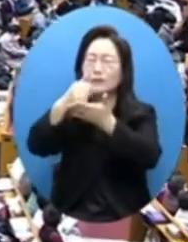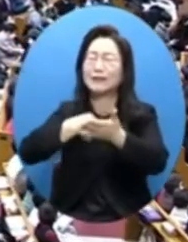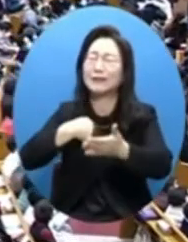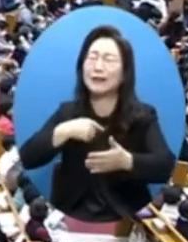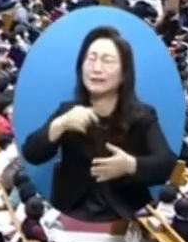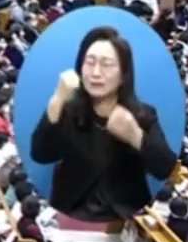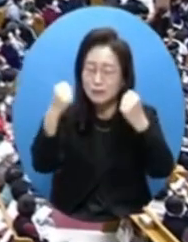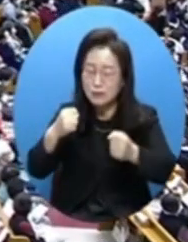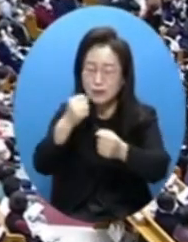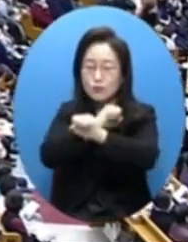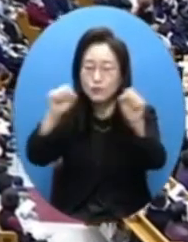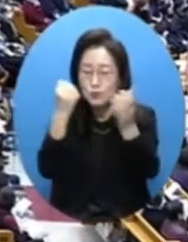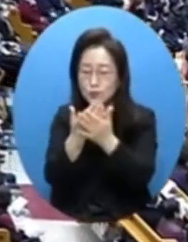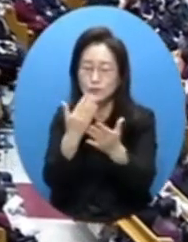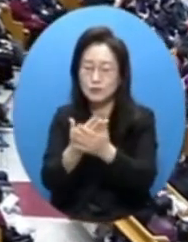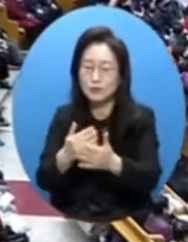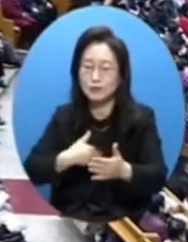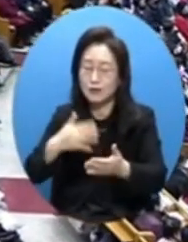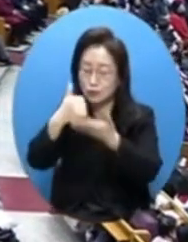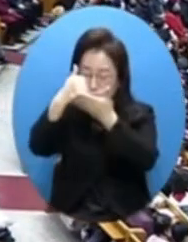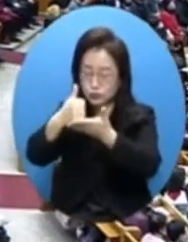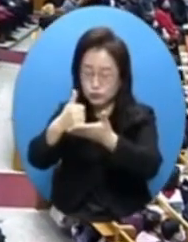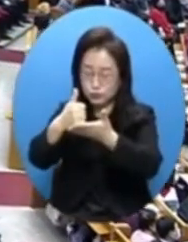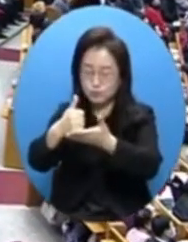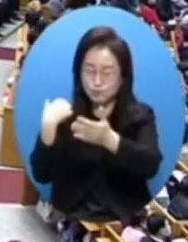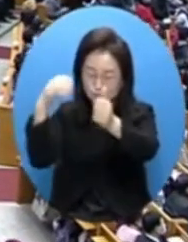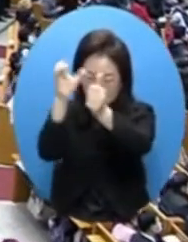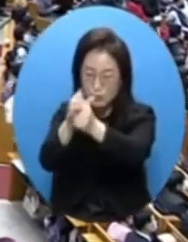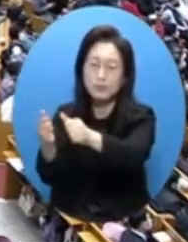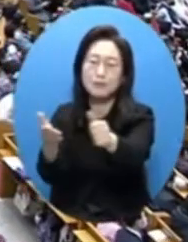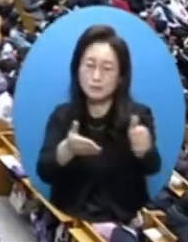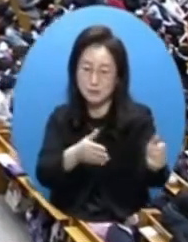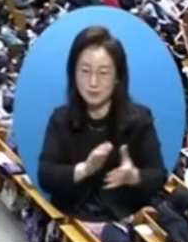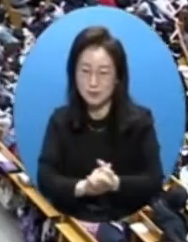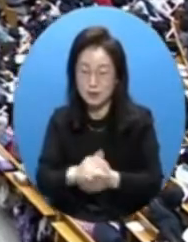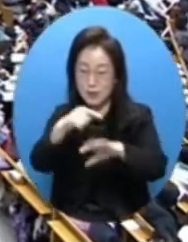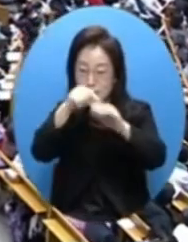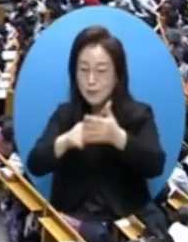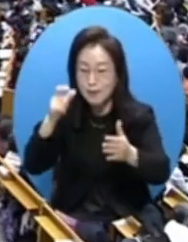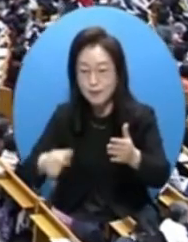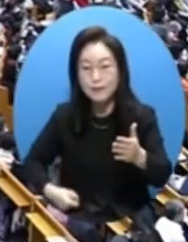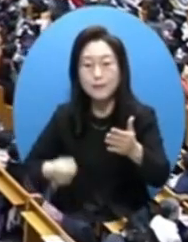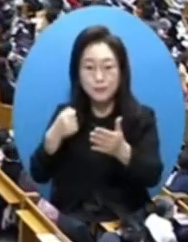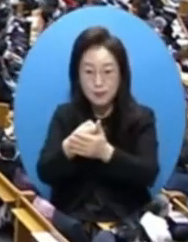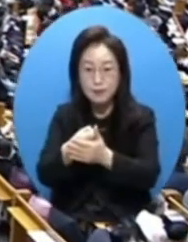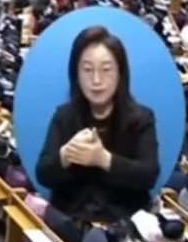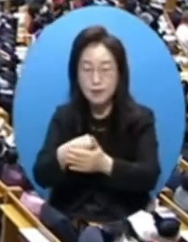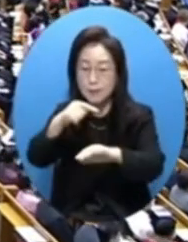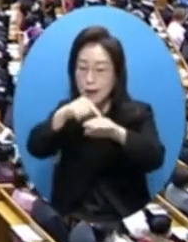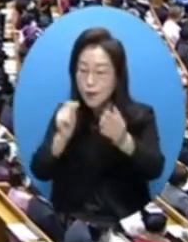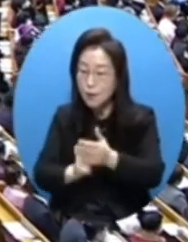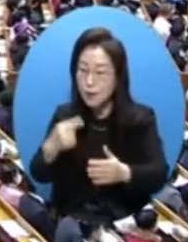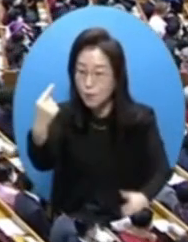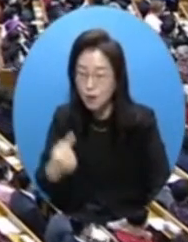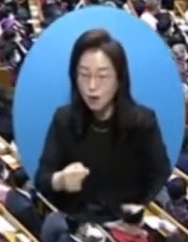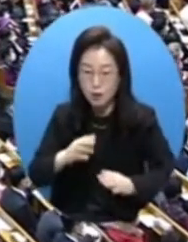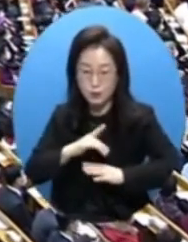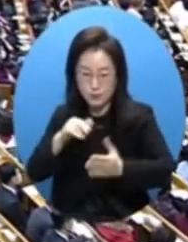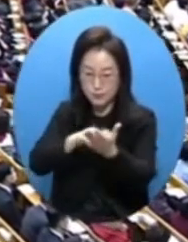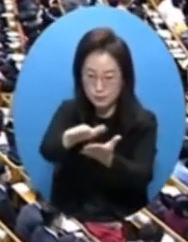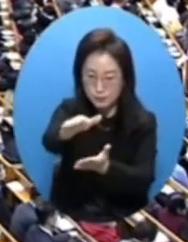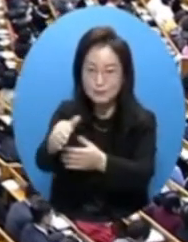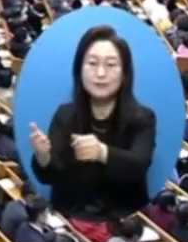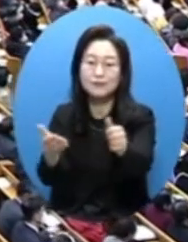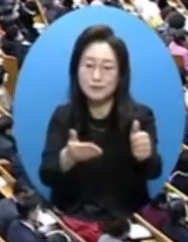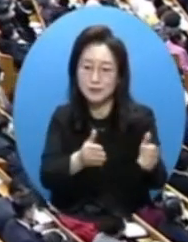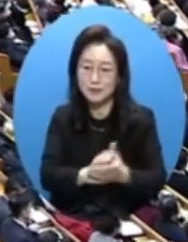있습니다. 저를 용서하여 주옵소서. 주님께 나오는 인생 되기를 바랍니다. 마음을 강하게 하고 담대해서 마음에 다가오는 두려움을 물리쳐야 되는